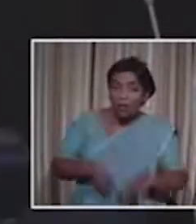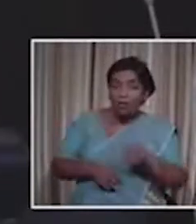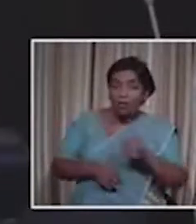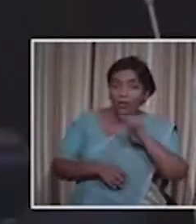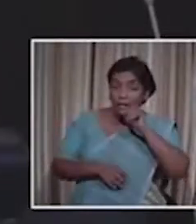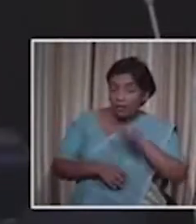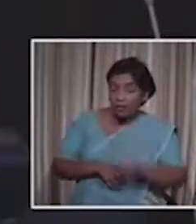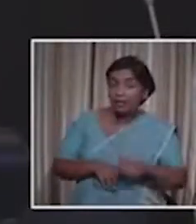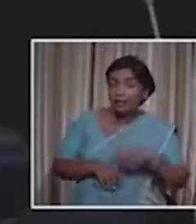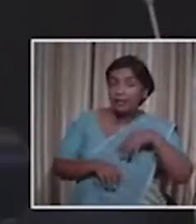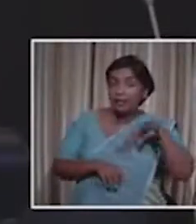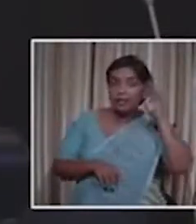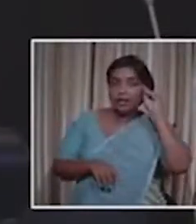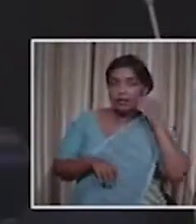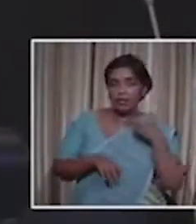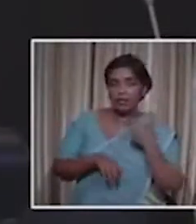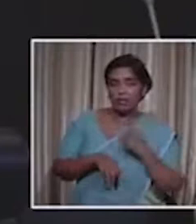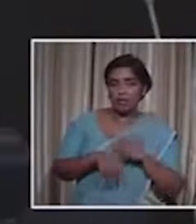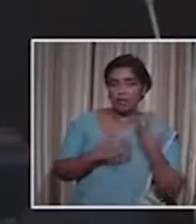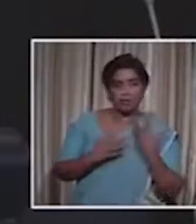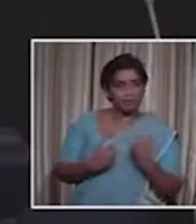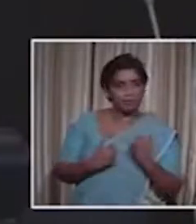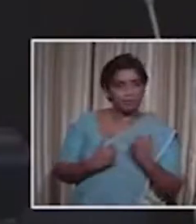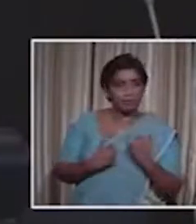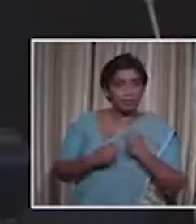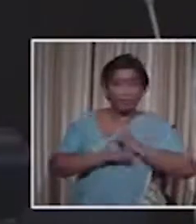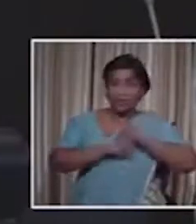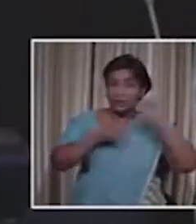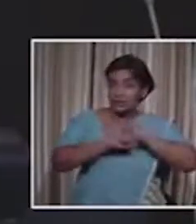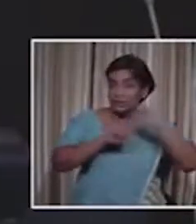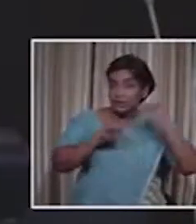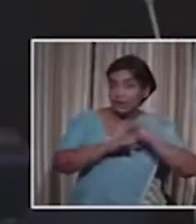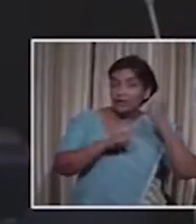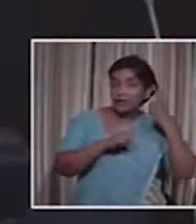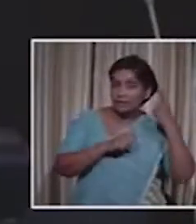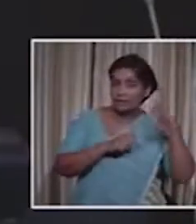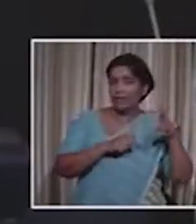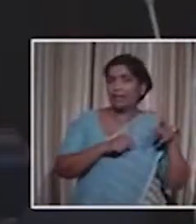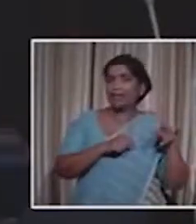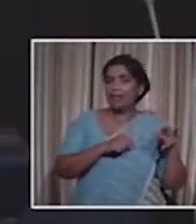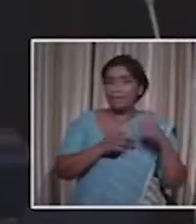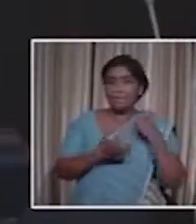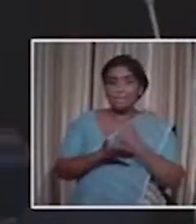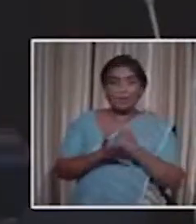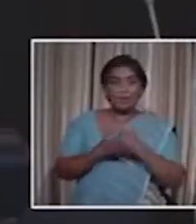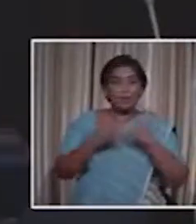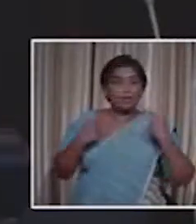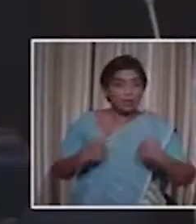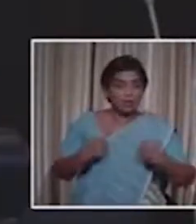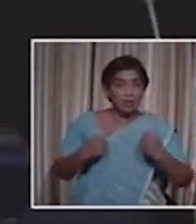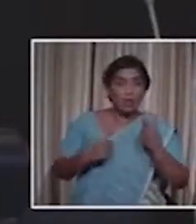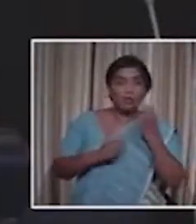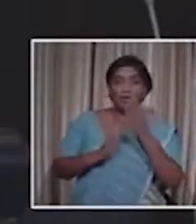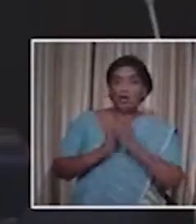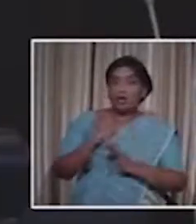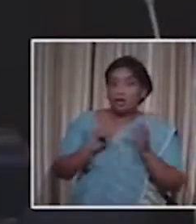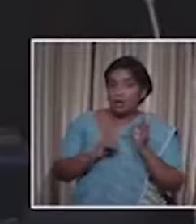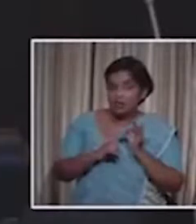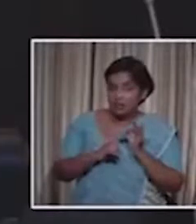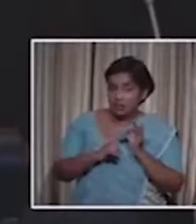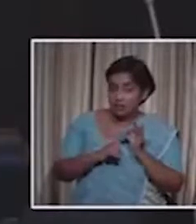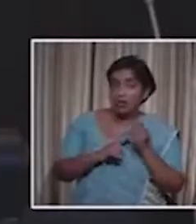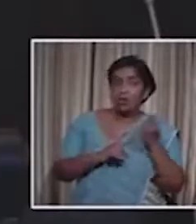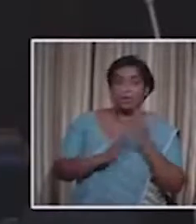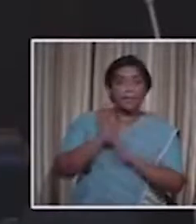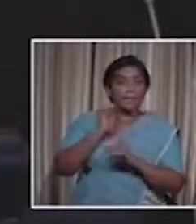அவஸ்தாவை கிளவிச்சு. நாட்டில் தற்போது கையிருப்பில் உள்ள பொருட்களை உரியவாறு அனைவருக்கும் பகிர்ந்தளிப்பதற்கான நடவடிக்கைகள் முன்னெடுக்கப்பட வேண்டும். கடந்த